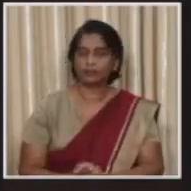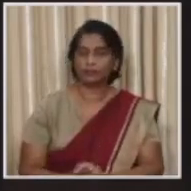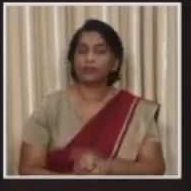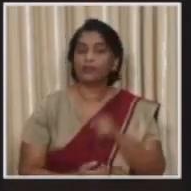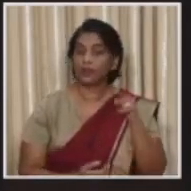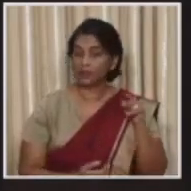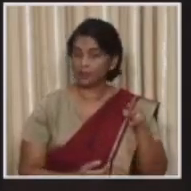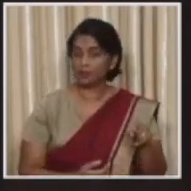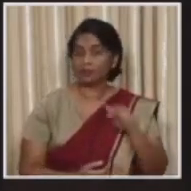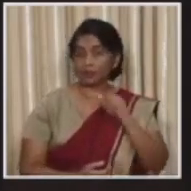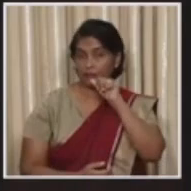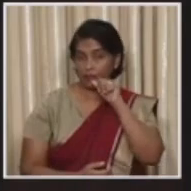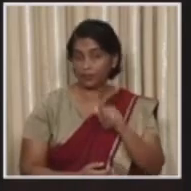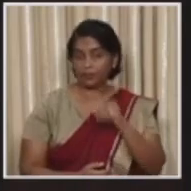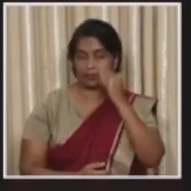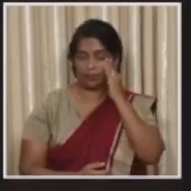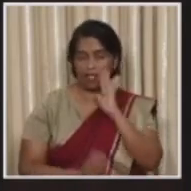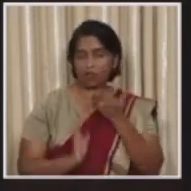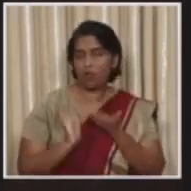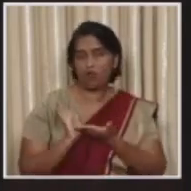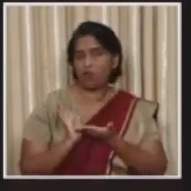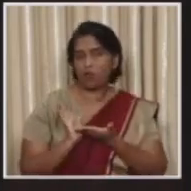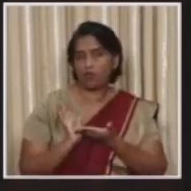මේ සැබෑ ස්වරූපය පිළිබඳව.